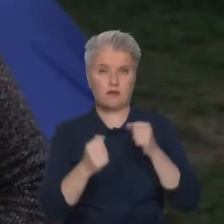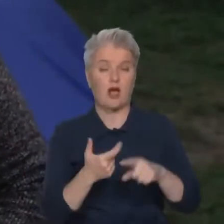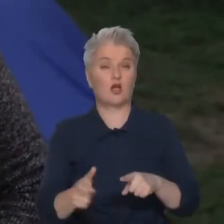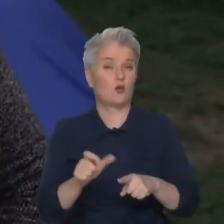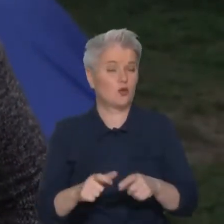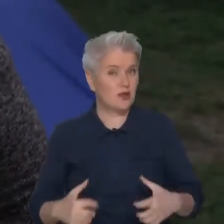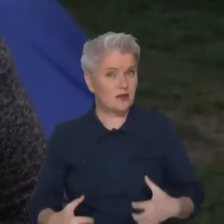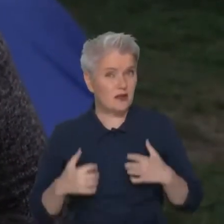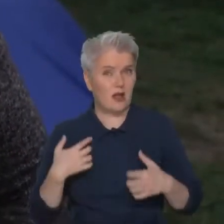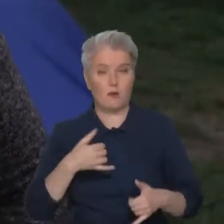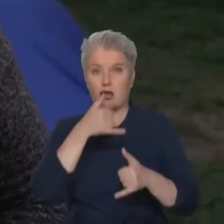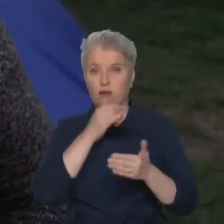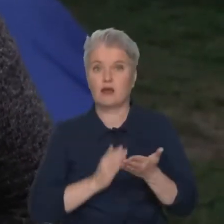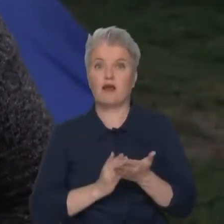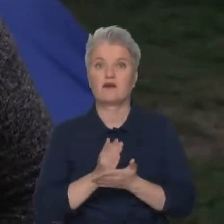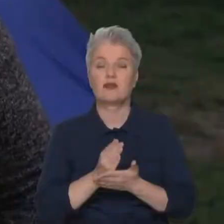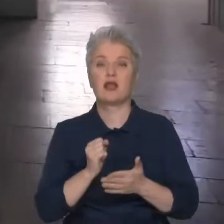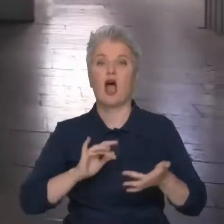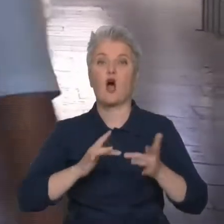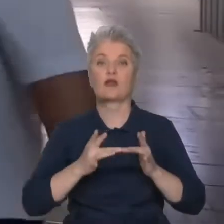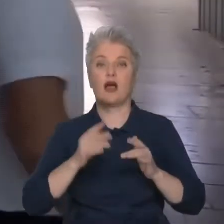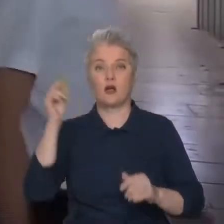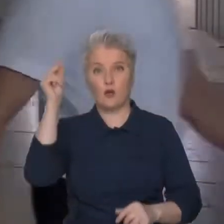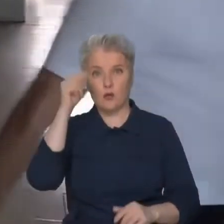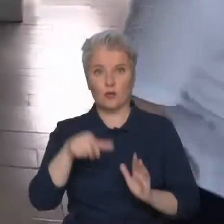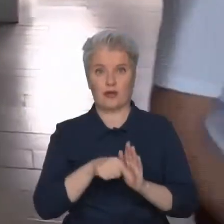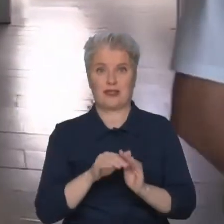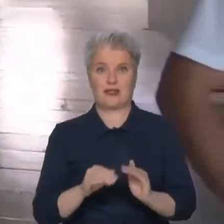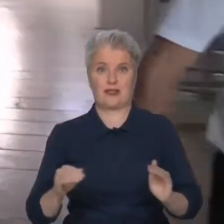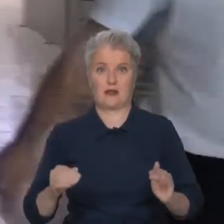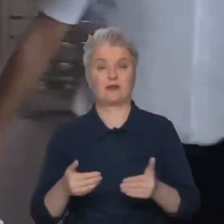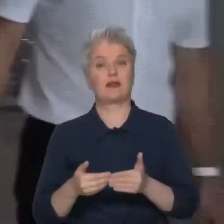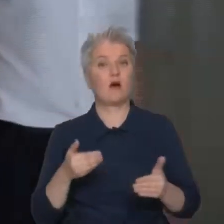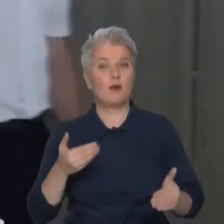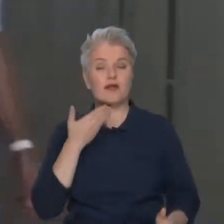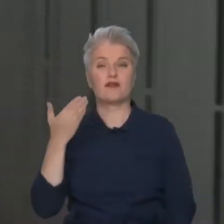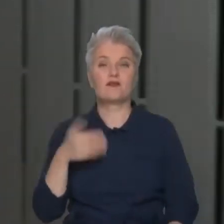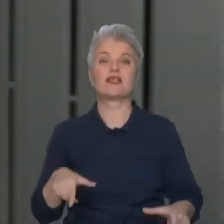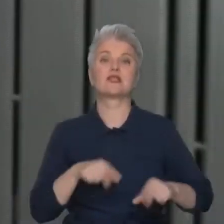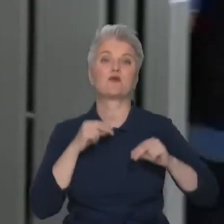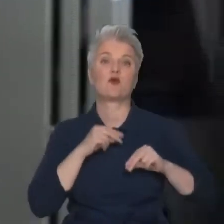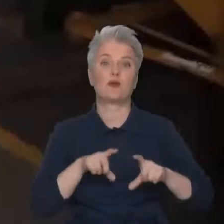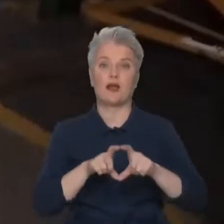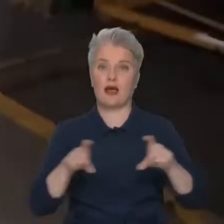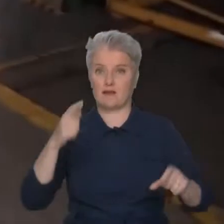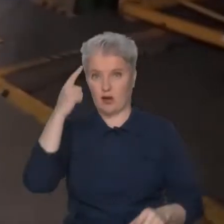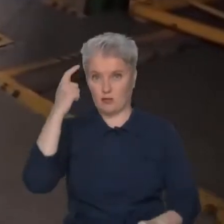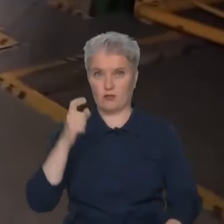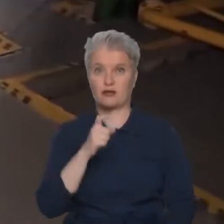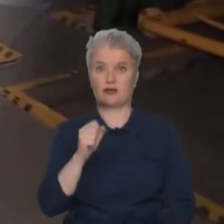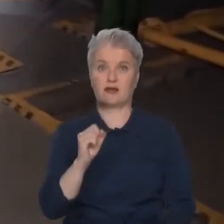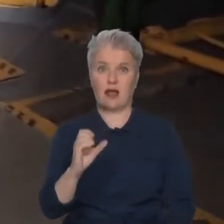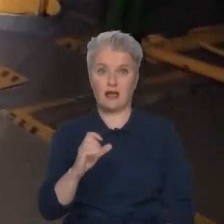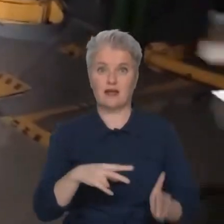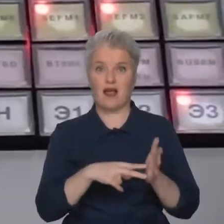страшно. Ми не могли вийти на онлайн-уроки з дітьми. А напередодні у своєму звіті співробітники агентства повідомили, ЗАЕС відключили